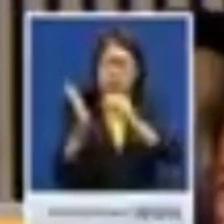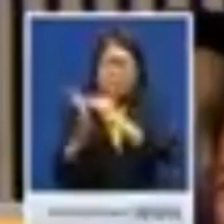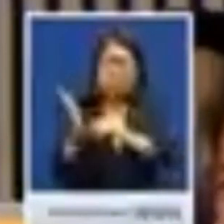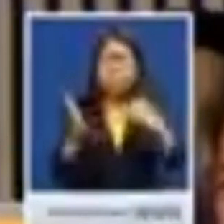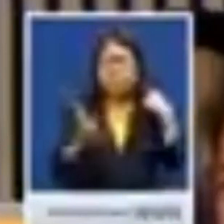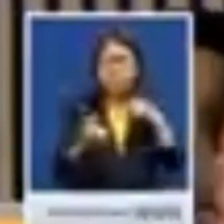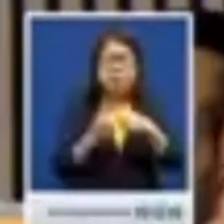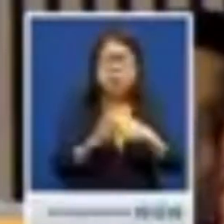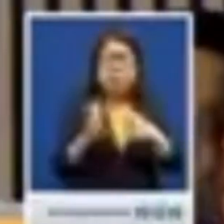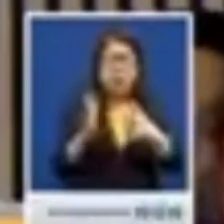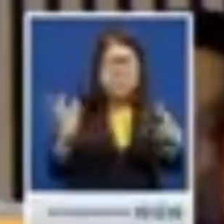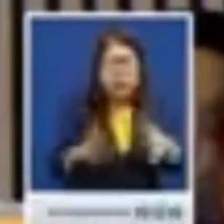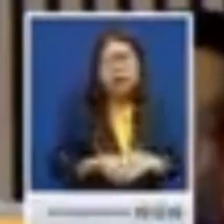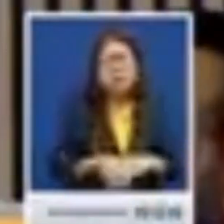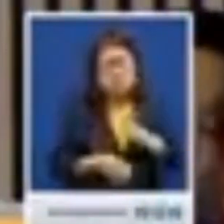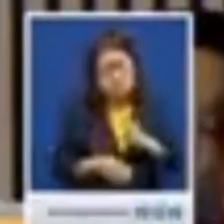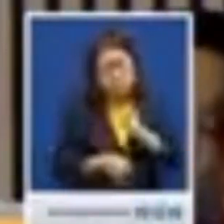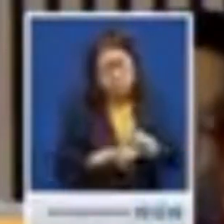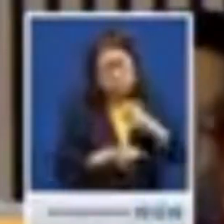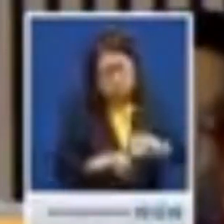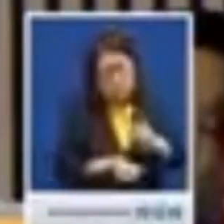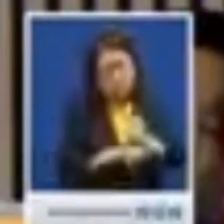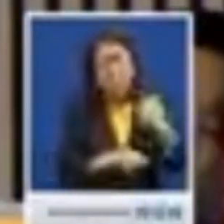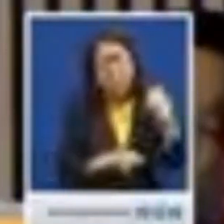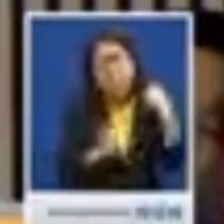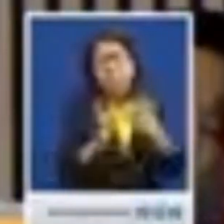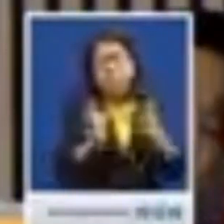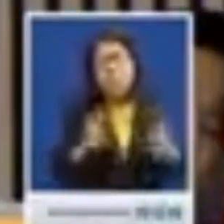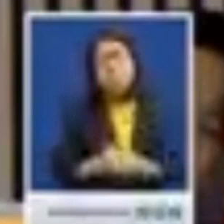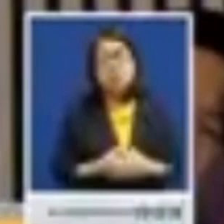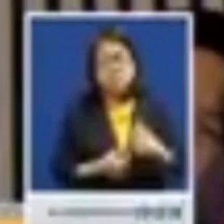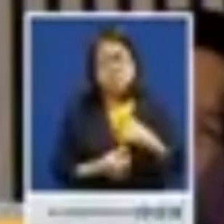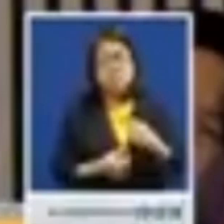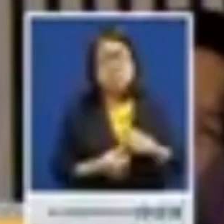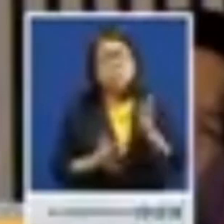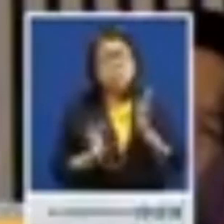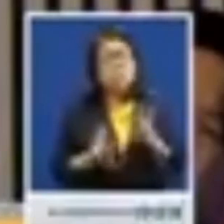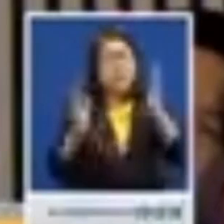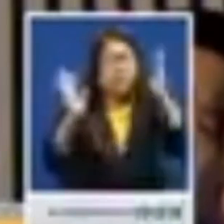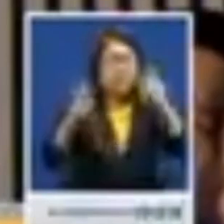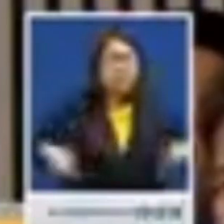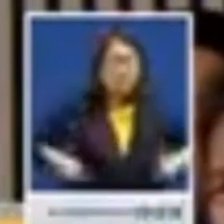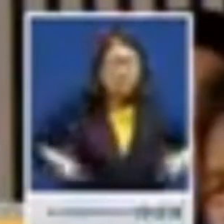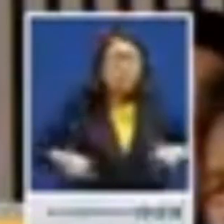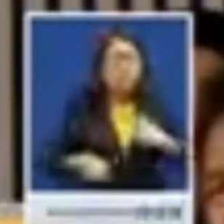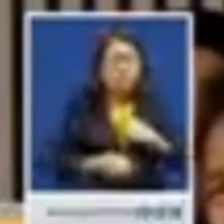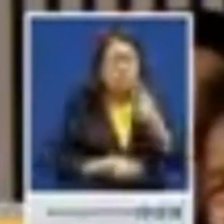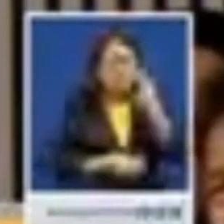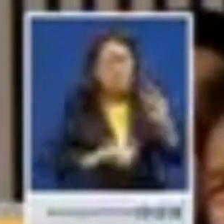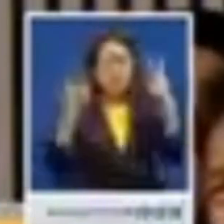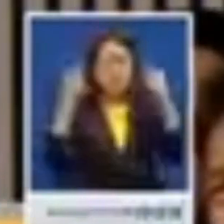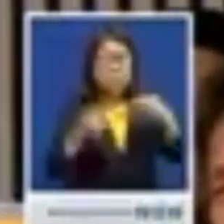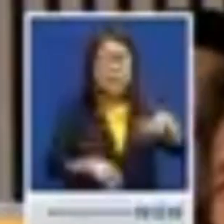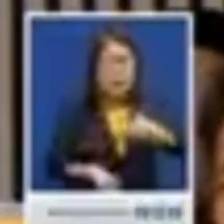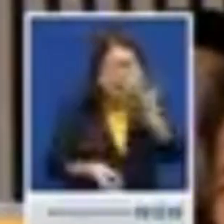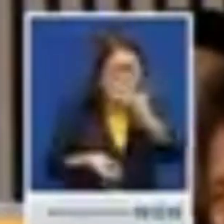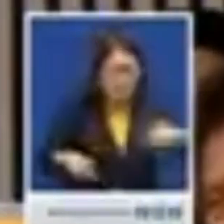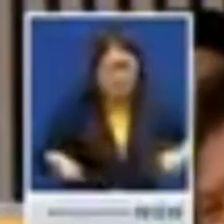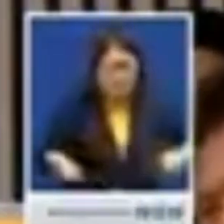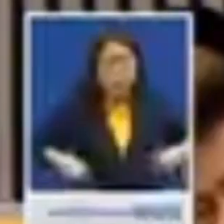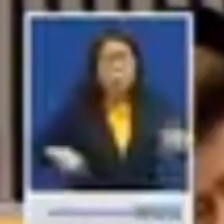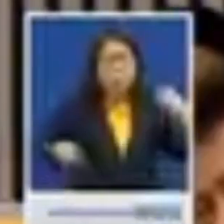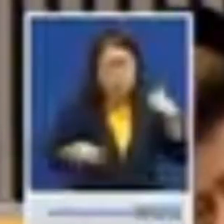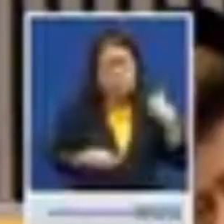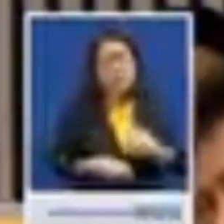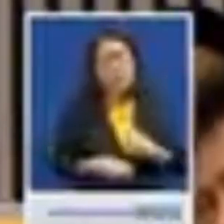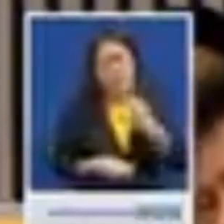ายความท้าทายมากในตอนนี้ดิฉันก็ชอบค่ะคนตลกและดิฉันก็เห็นว่าท่านนายกวันนี้มีความตลกอยู่ในหลายช็อตหลายซีนด้ว